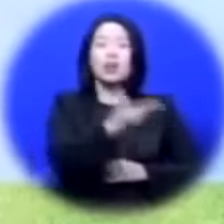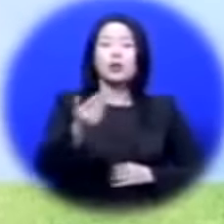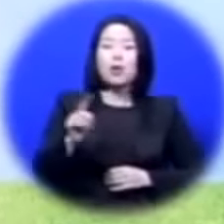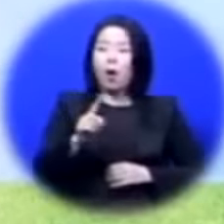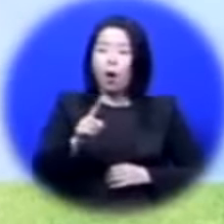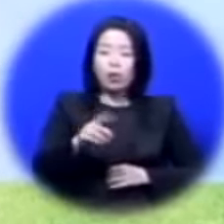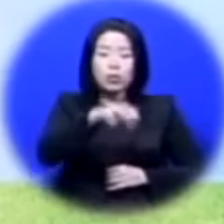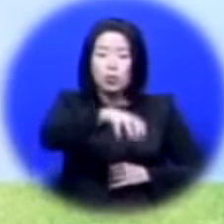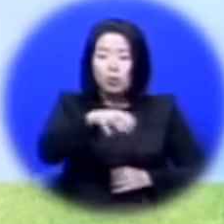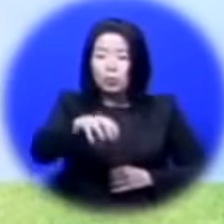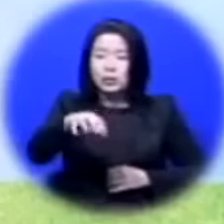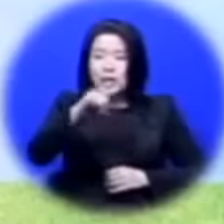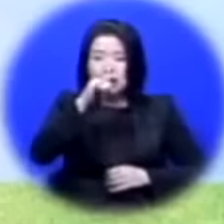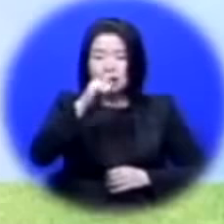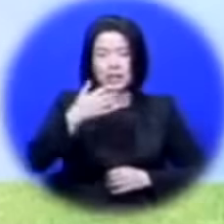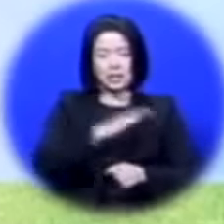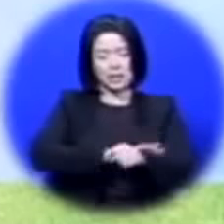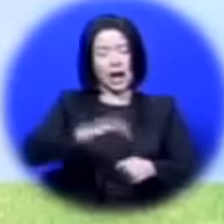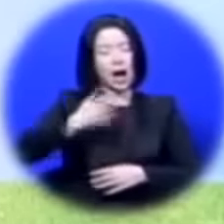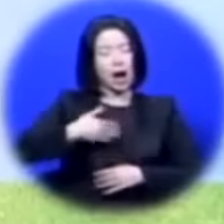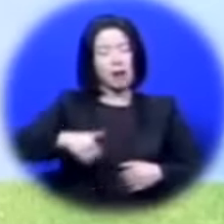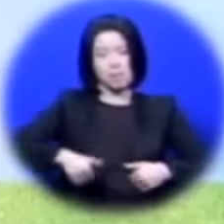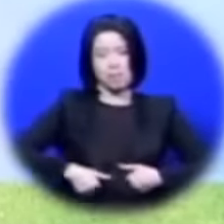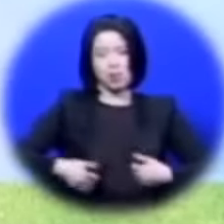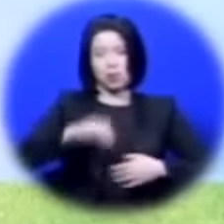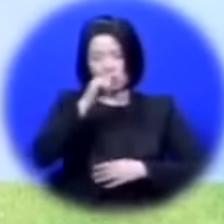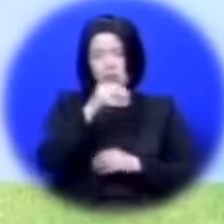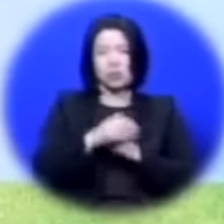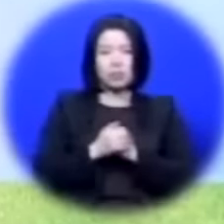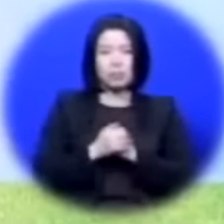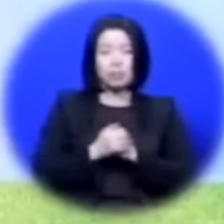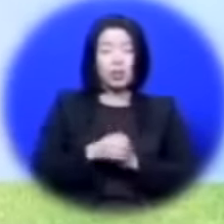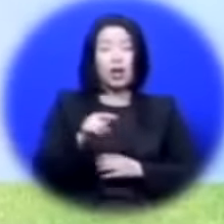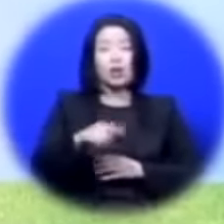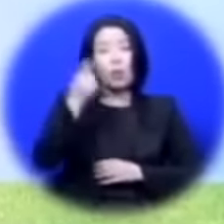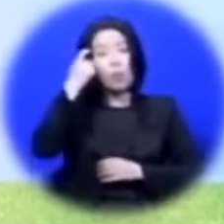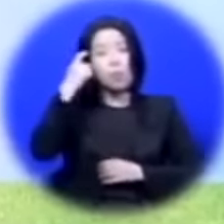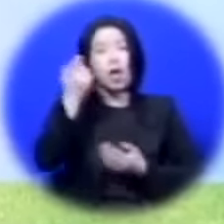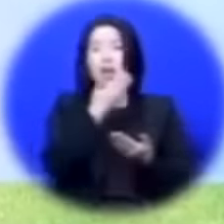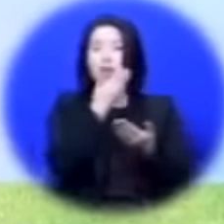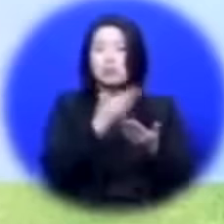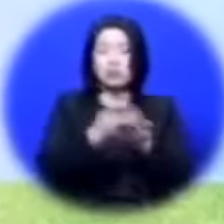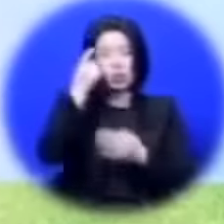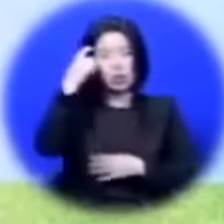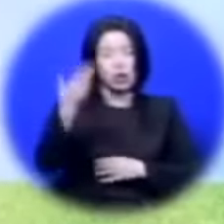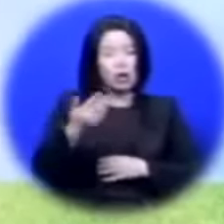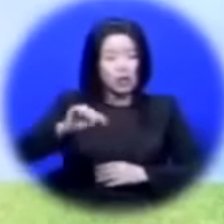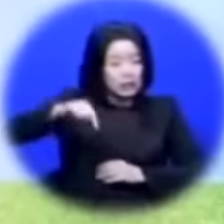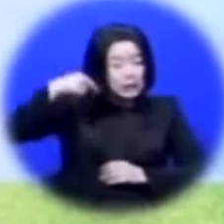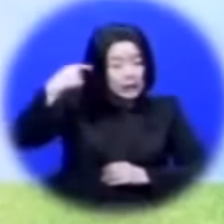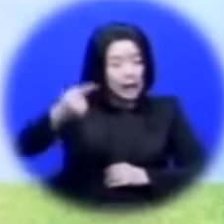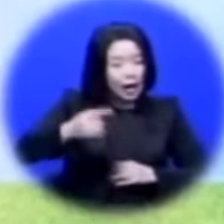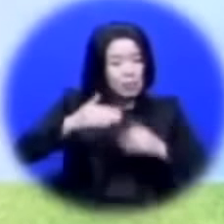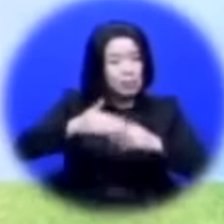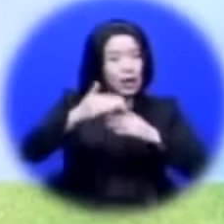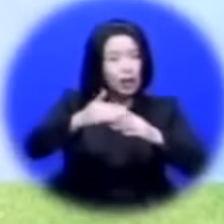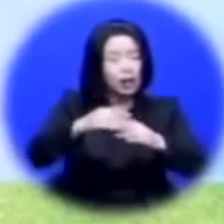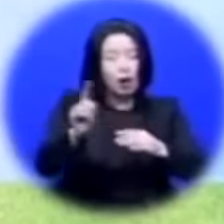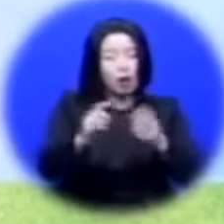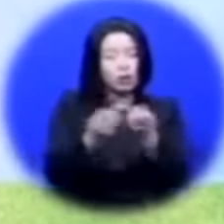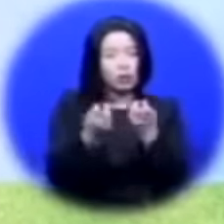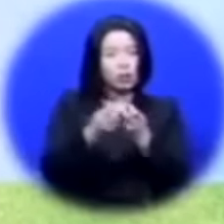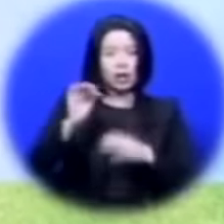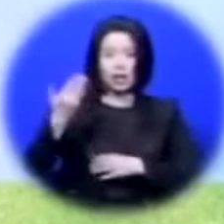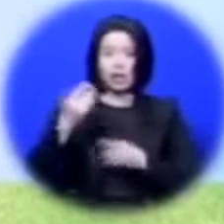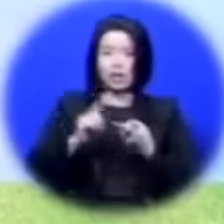지점에 있는지를 잘 아실 필요가 있습니다 그건 왜 중요하냐 그 다음 단계가 어떻게 될 건지를